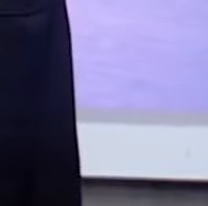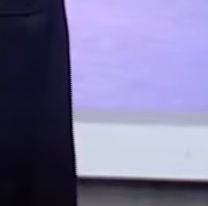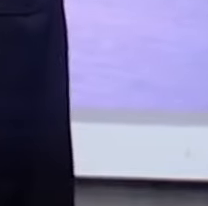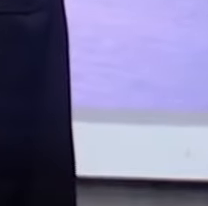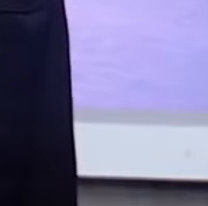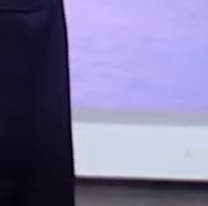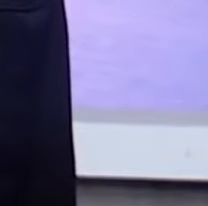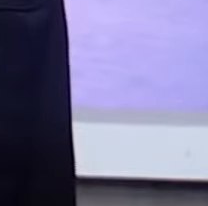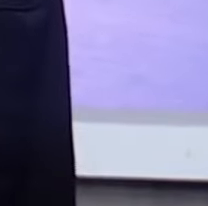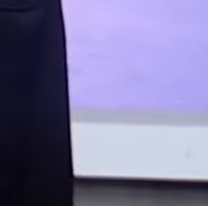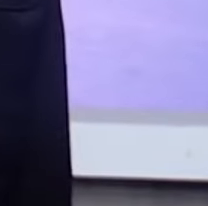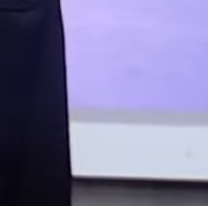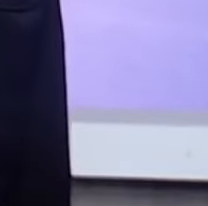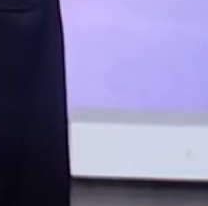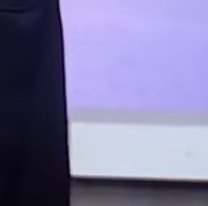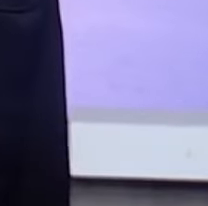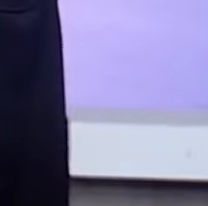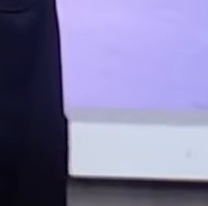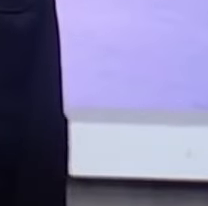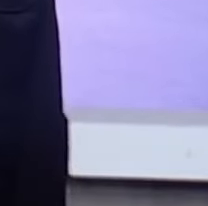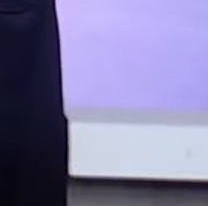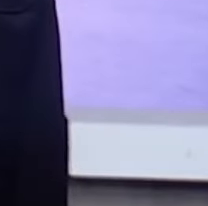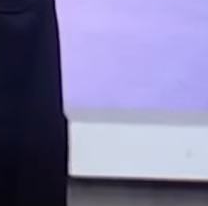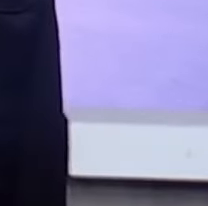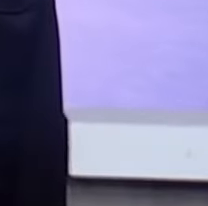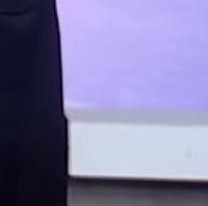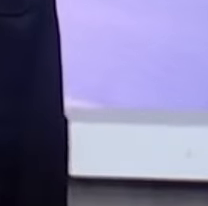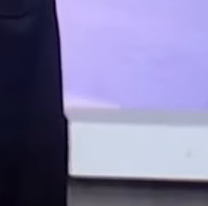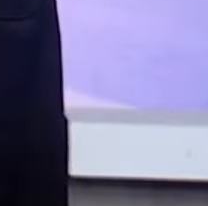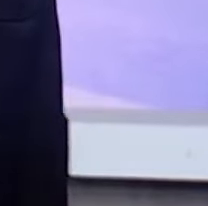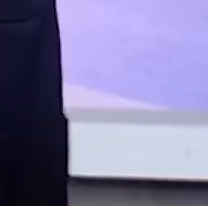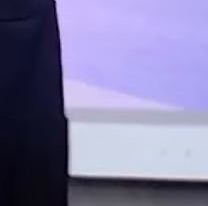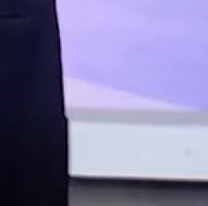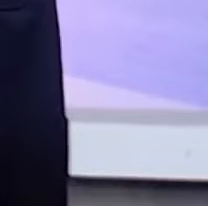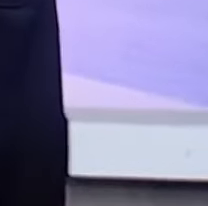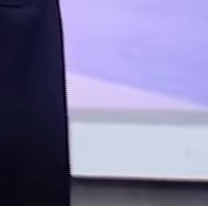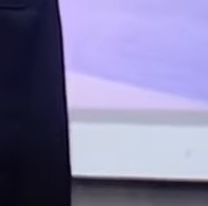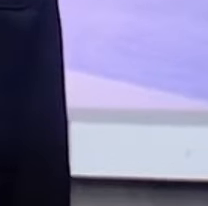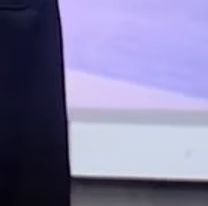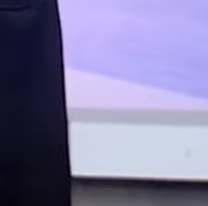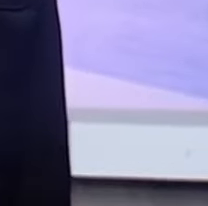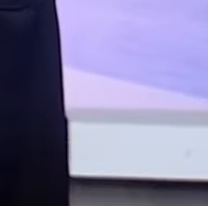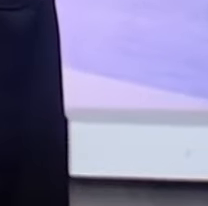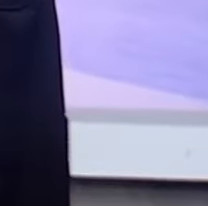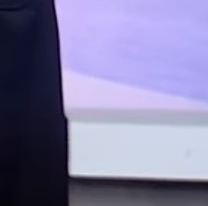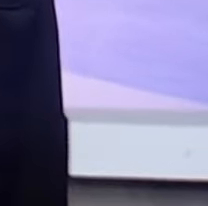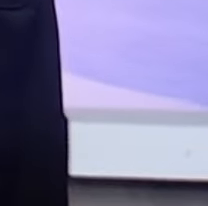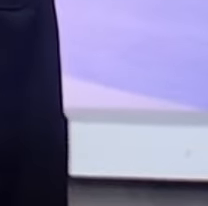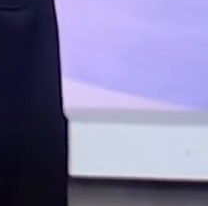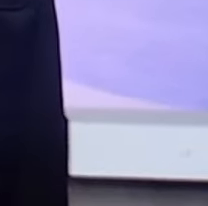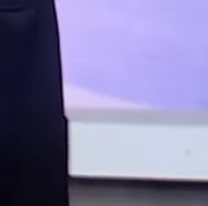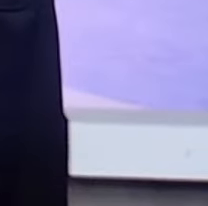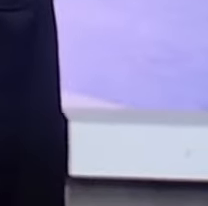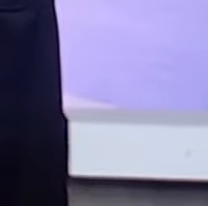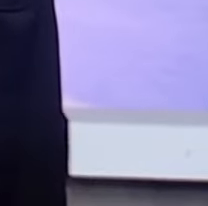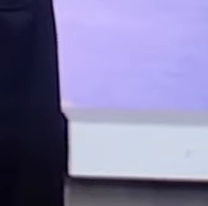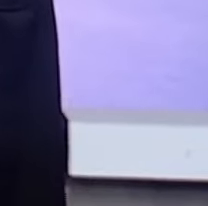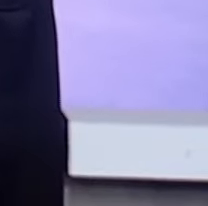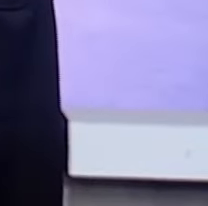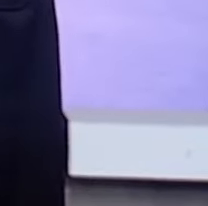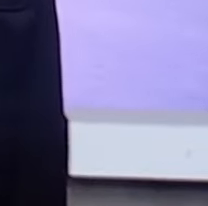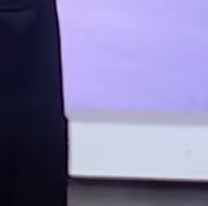saksi mag-subscribe sa GMA integrated news sa YouTube at para sa mga kapuso abroad samahan niyo kami sa GMA Pinoy TV at